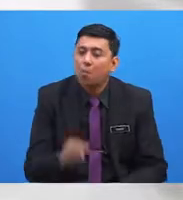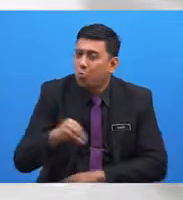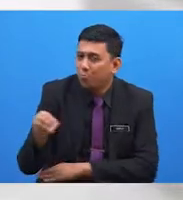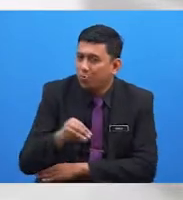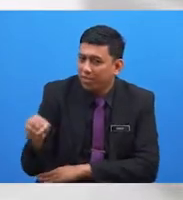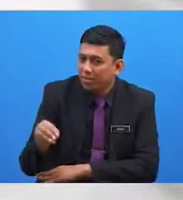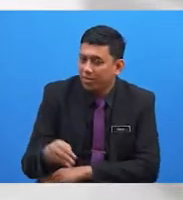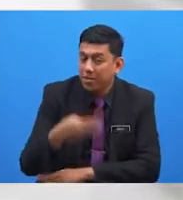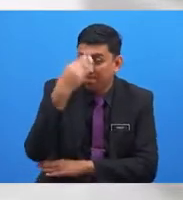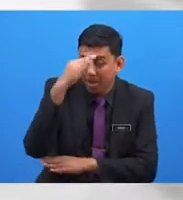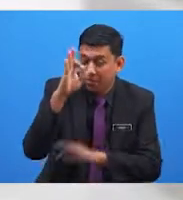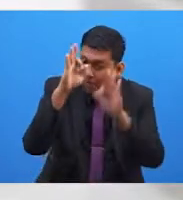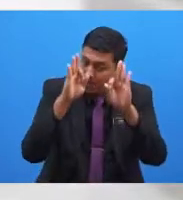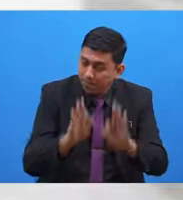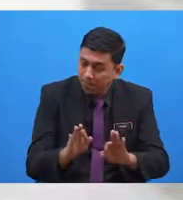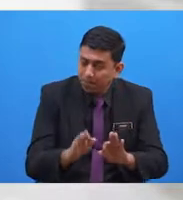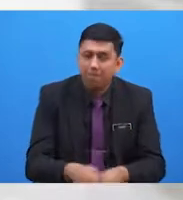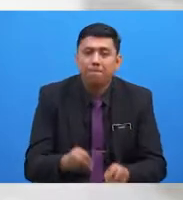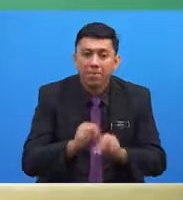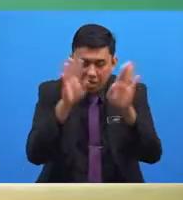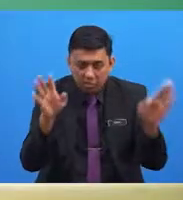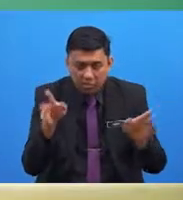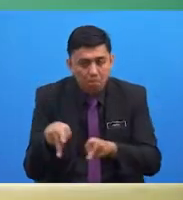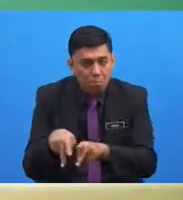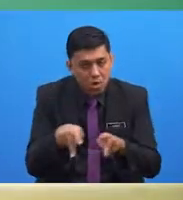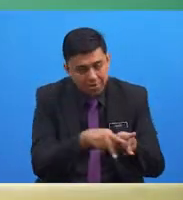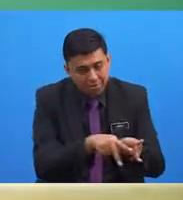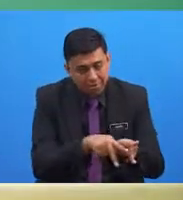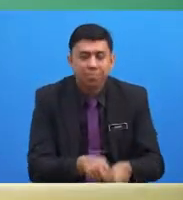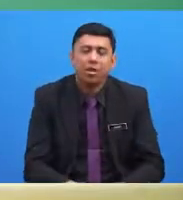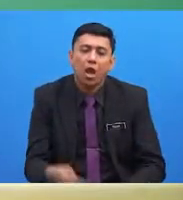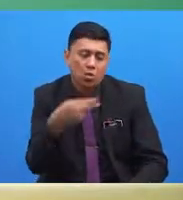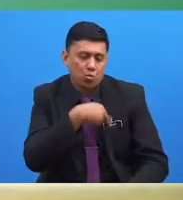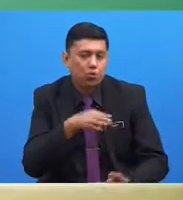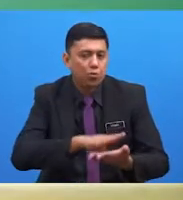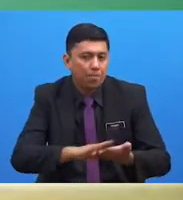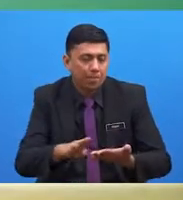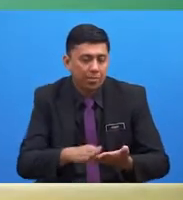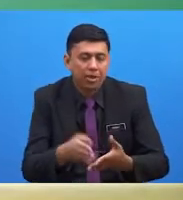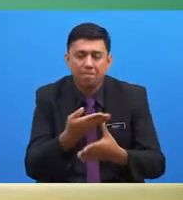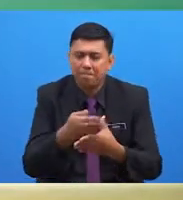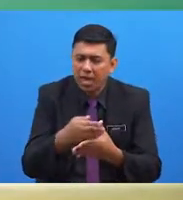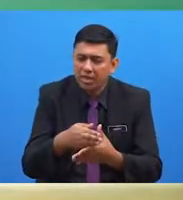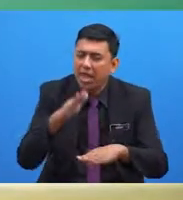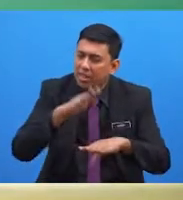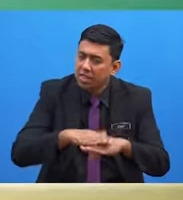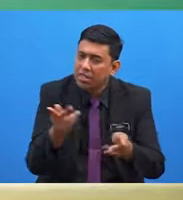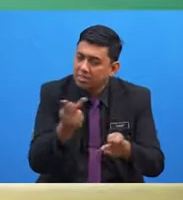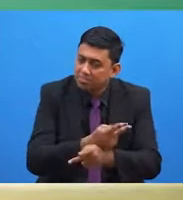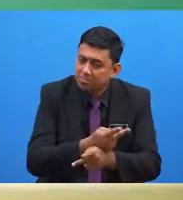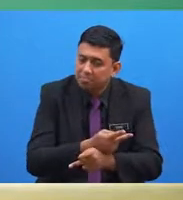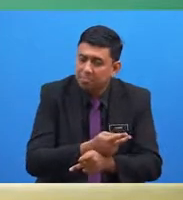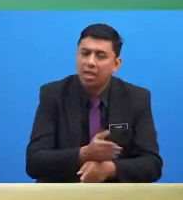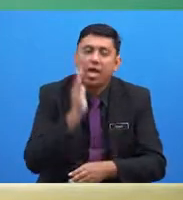Murid-murid, bagi format penyata pula, untung bersih akan berada di bahagian atas sekali dan